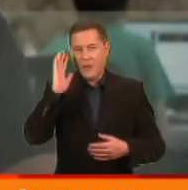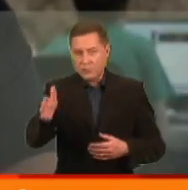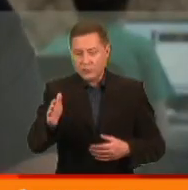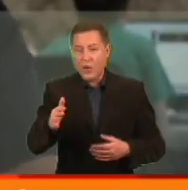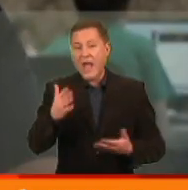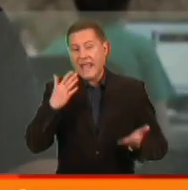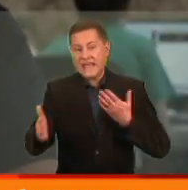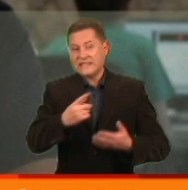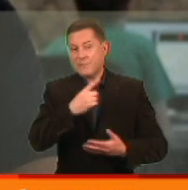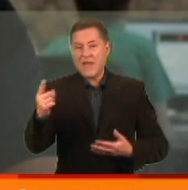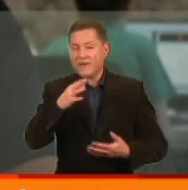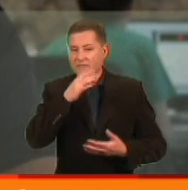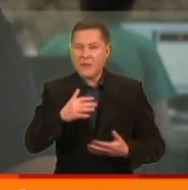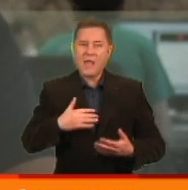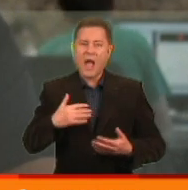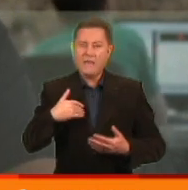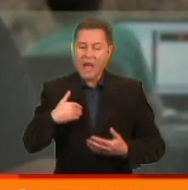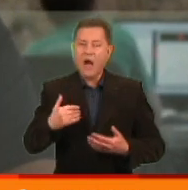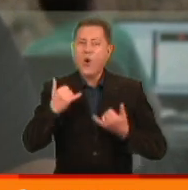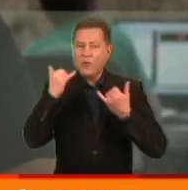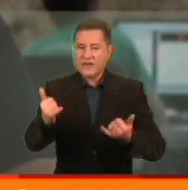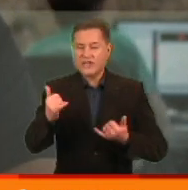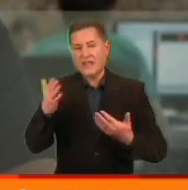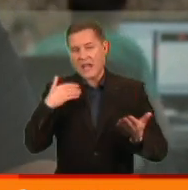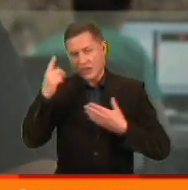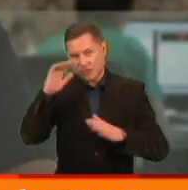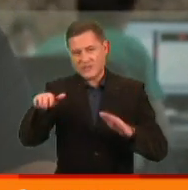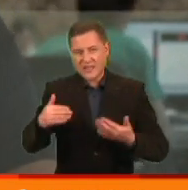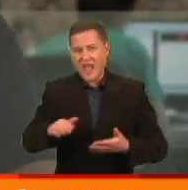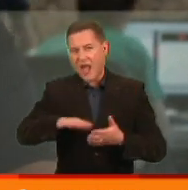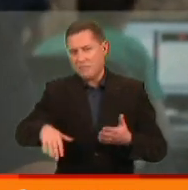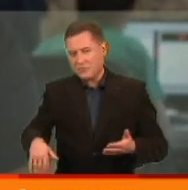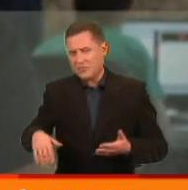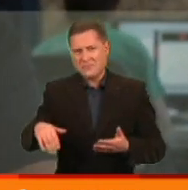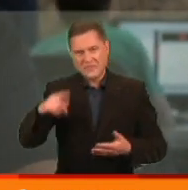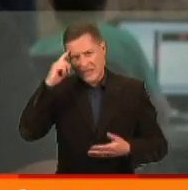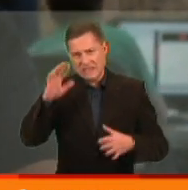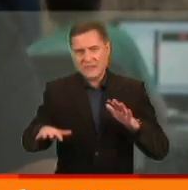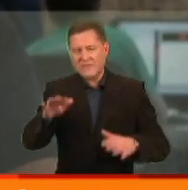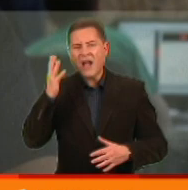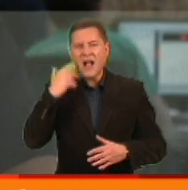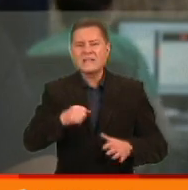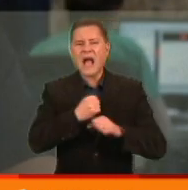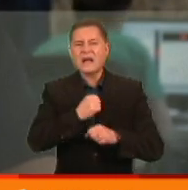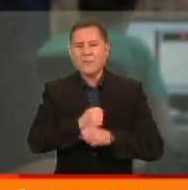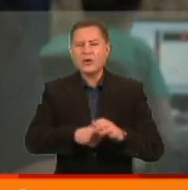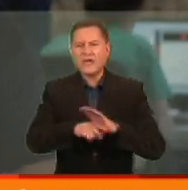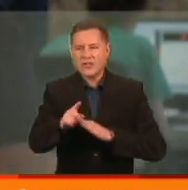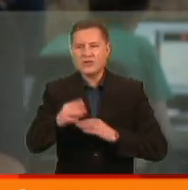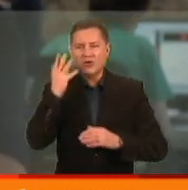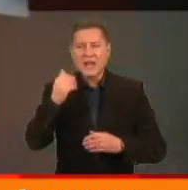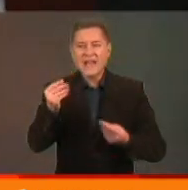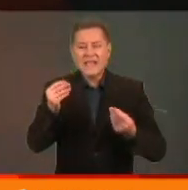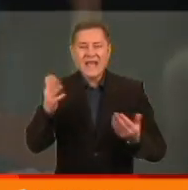время, ну, я уважительно отношусь до твоєї ідеї, то там со временем, типа, а ти коли там працювати почнеш, типа, коли деньги зарабатывать